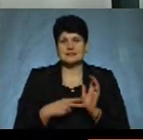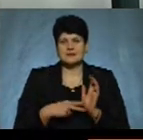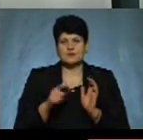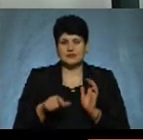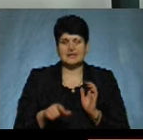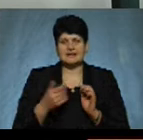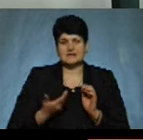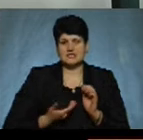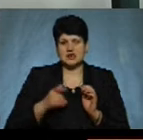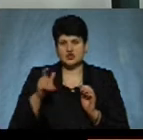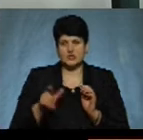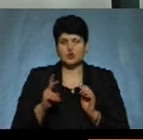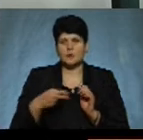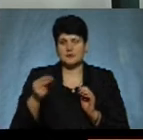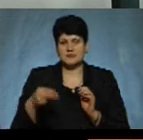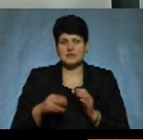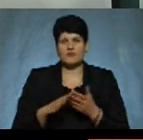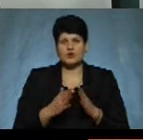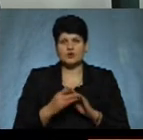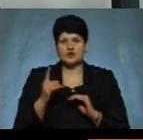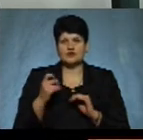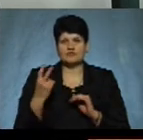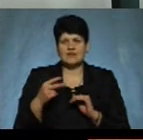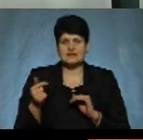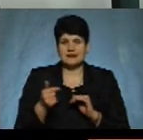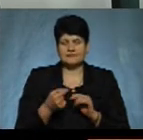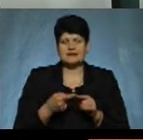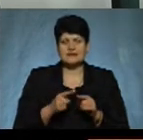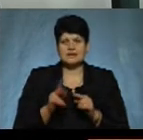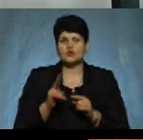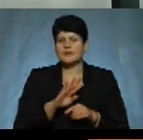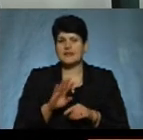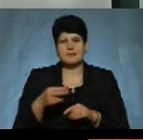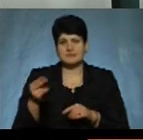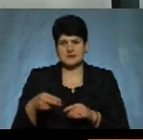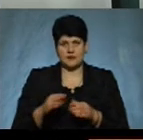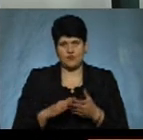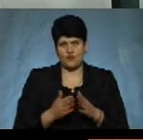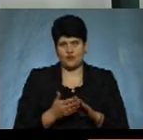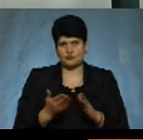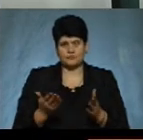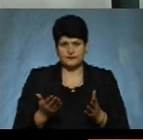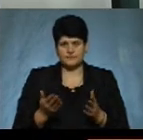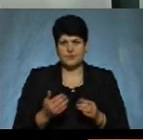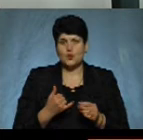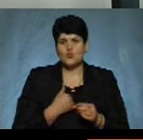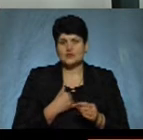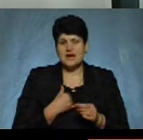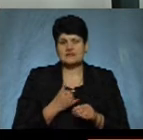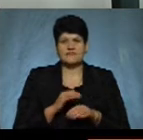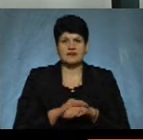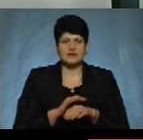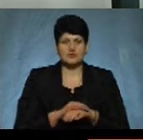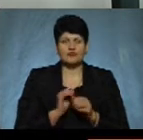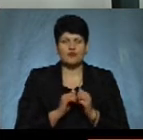жителя, який підписав угоду, і 120 гривень – це людина, яка не підписала угоду. І тому в нас фактично в